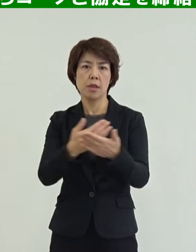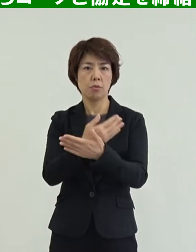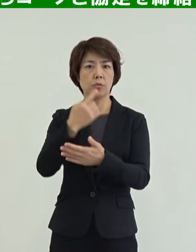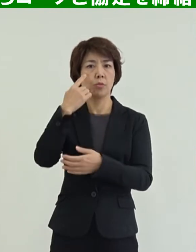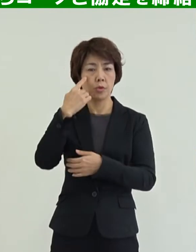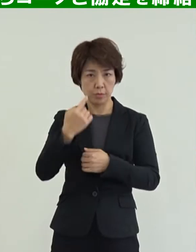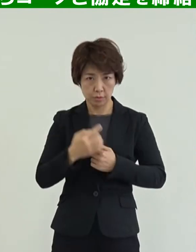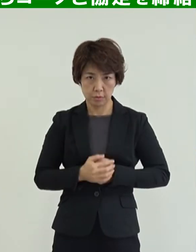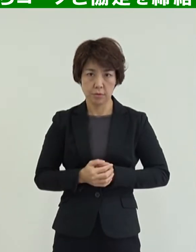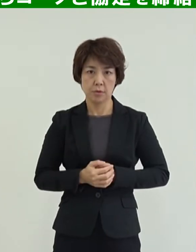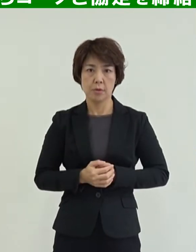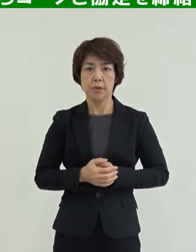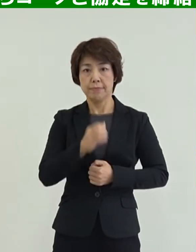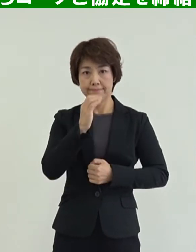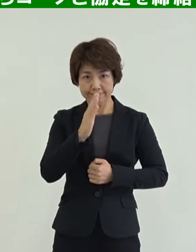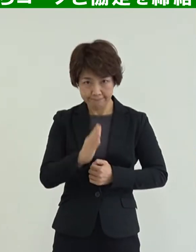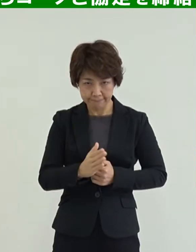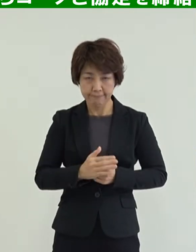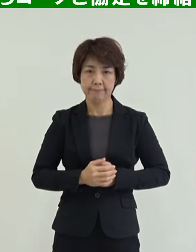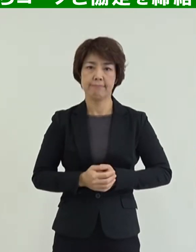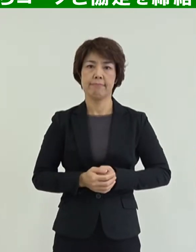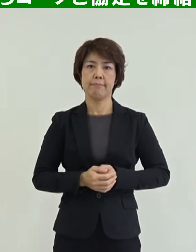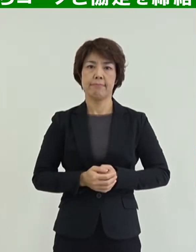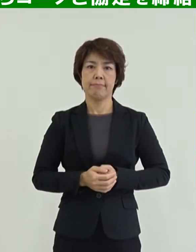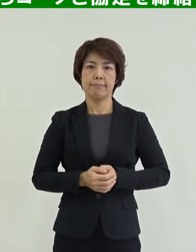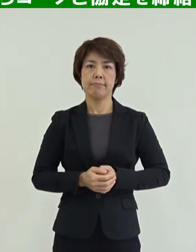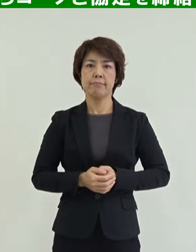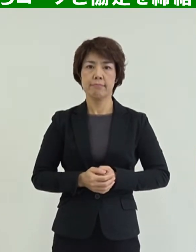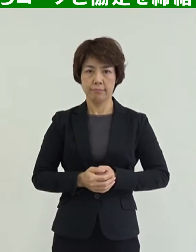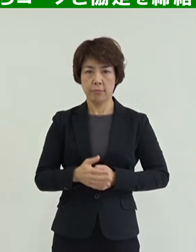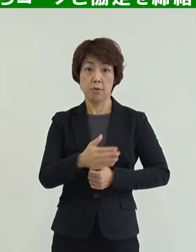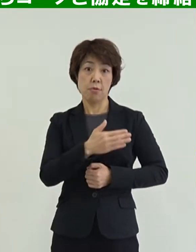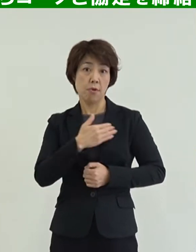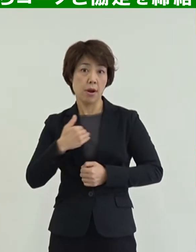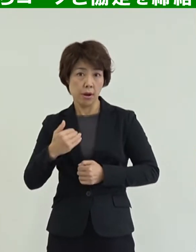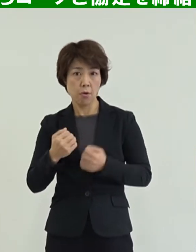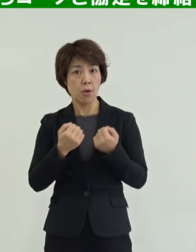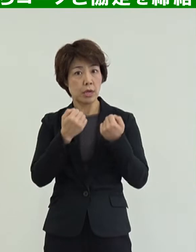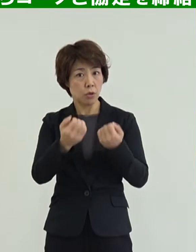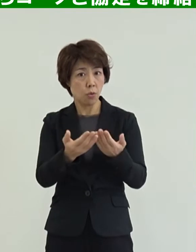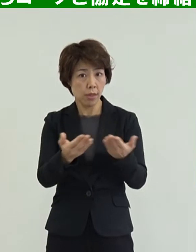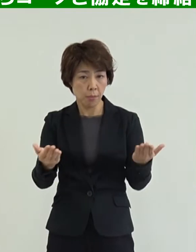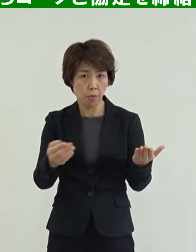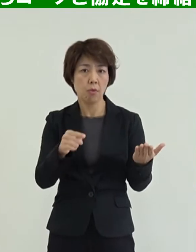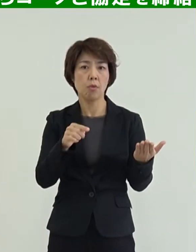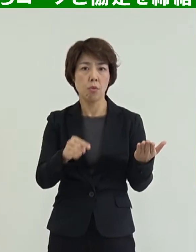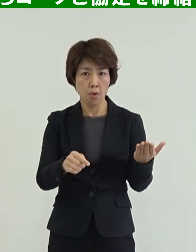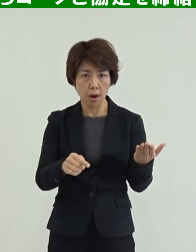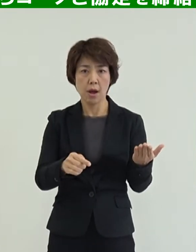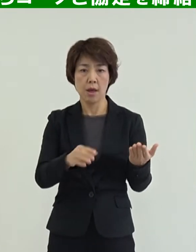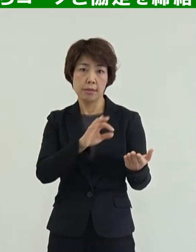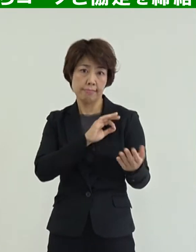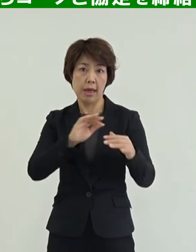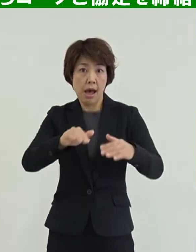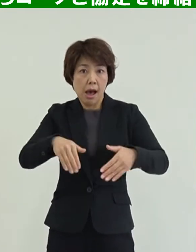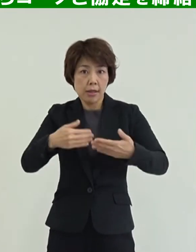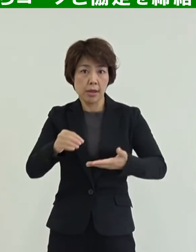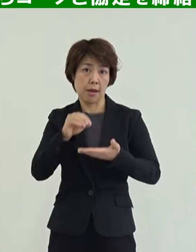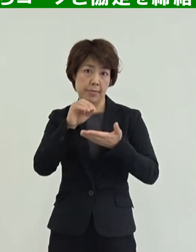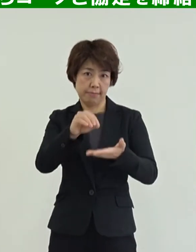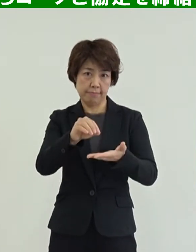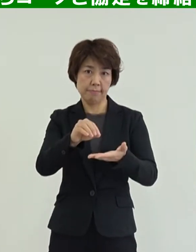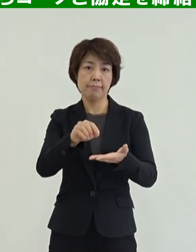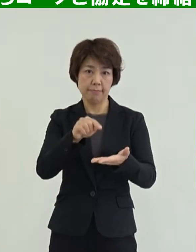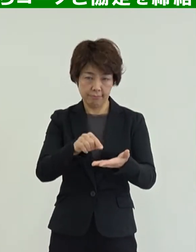思います宜しくお願いしますならコープの移動店舗はホープあった花瓶移動店舗